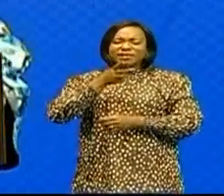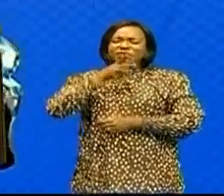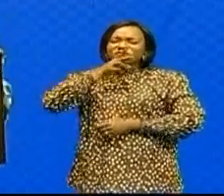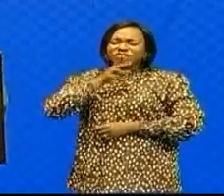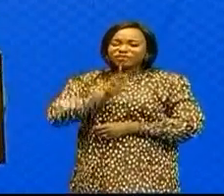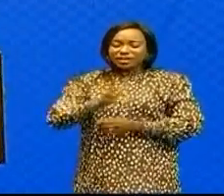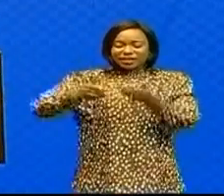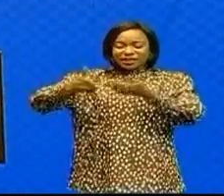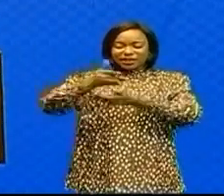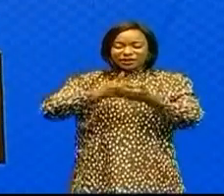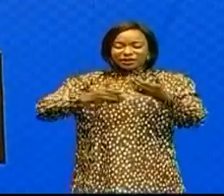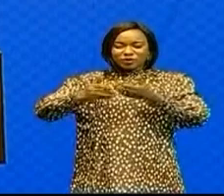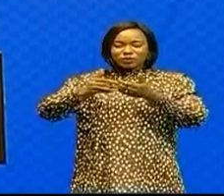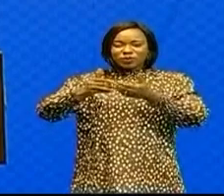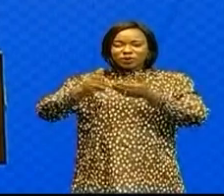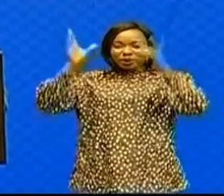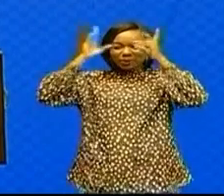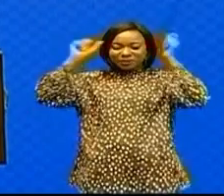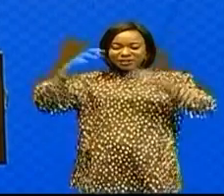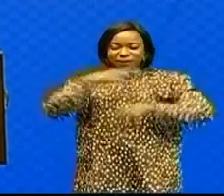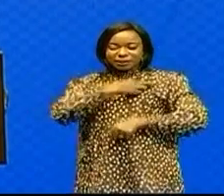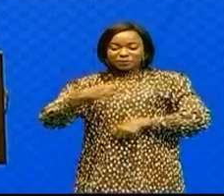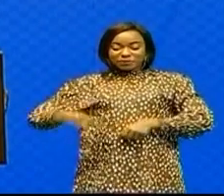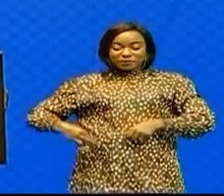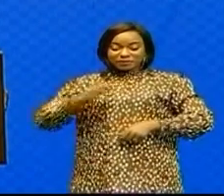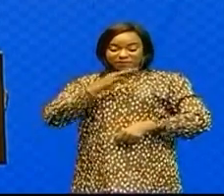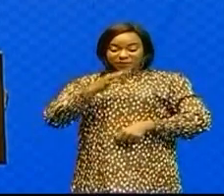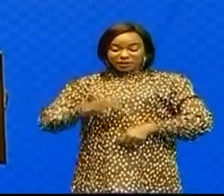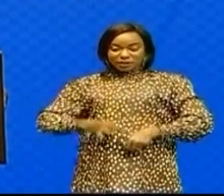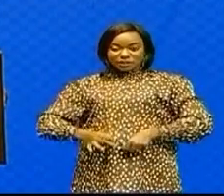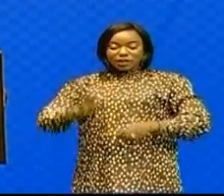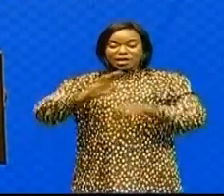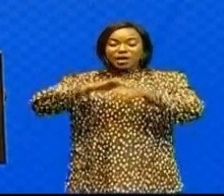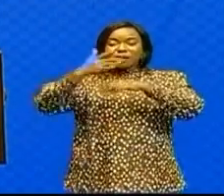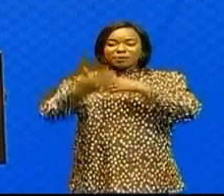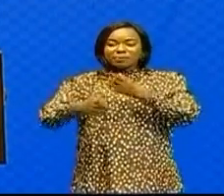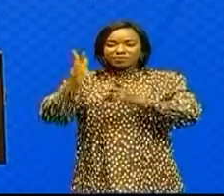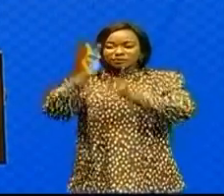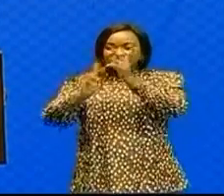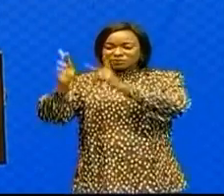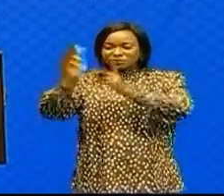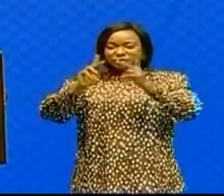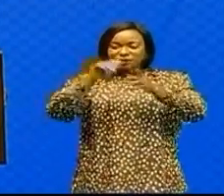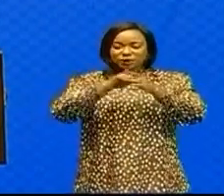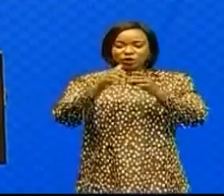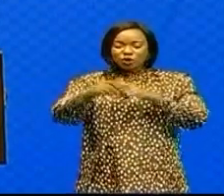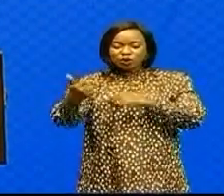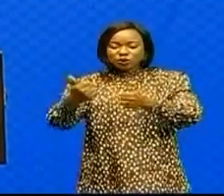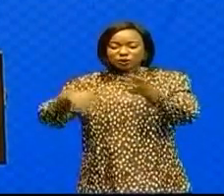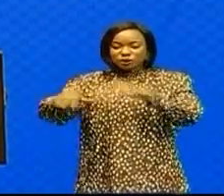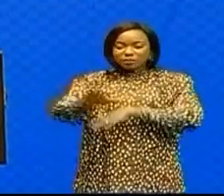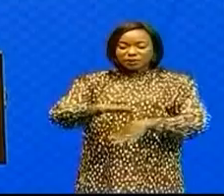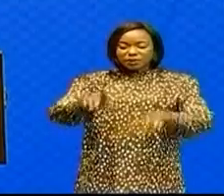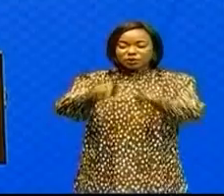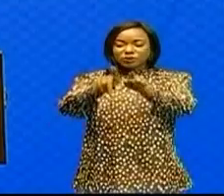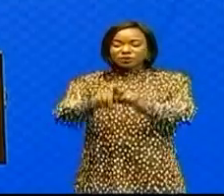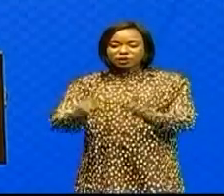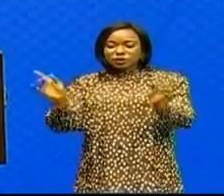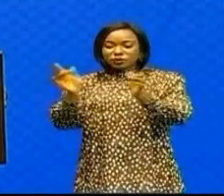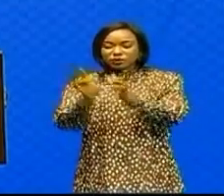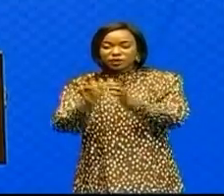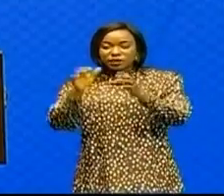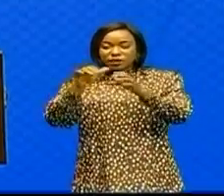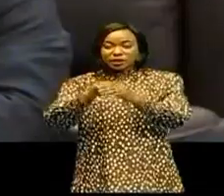le retour au pays du président de la République après une tournée diplomatique durant laquelle il s'est rendu en